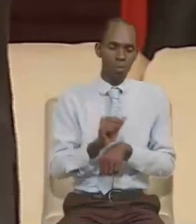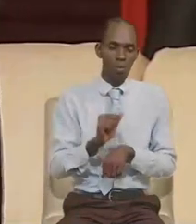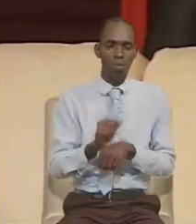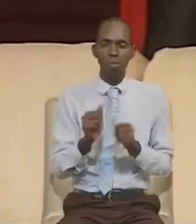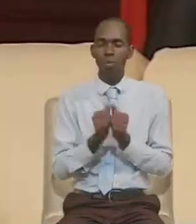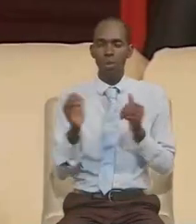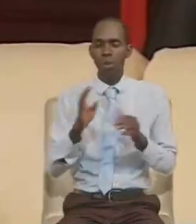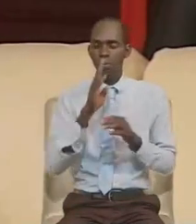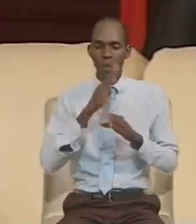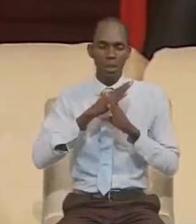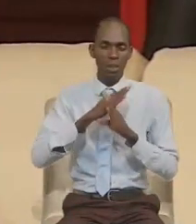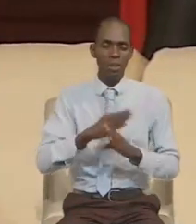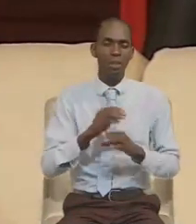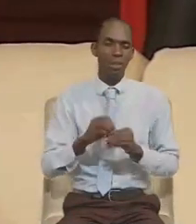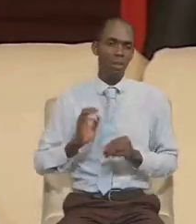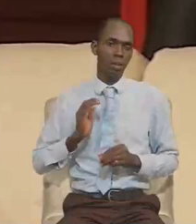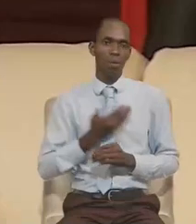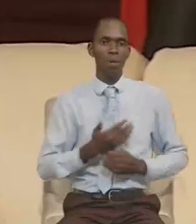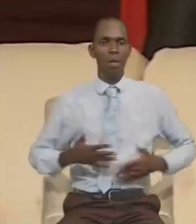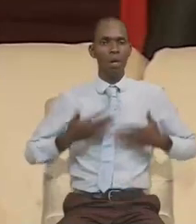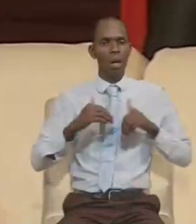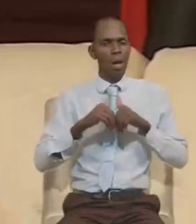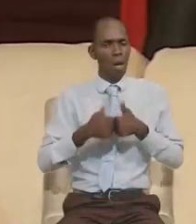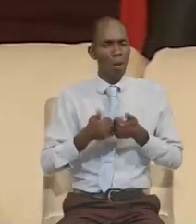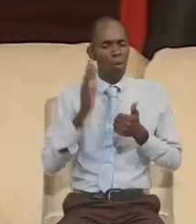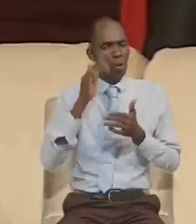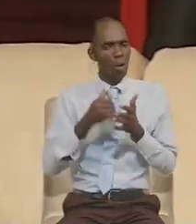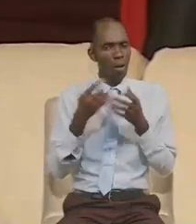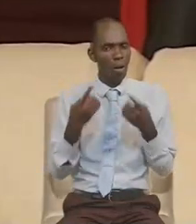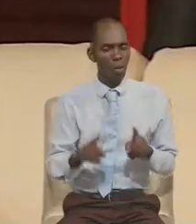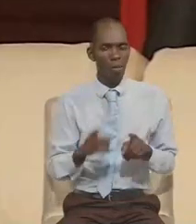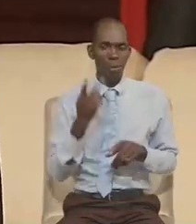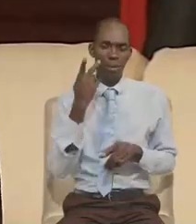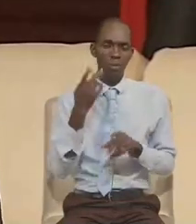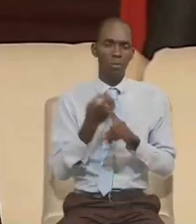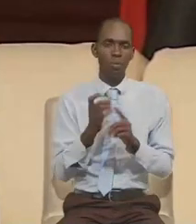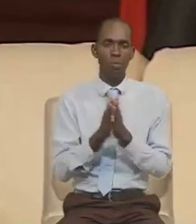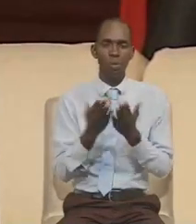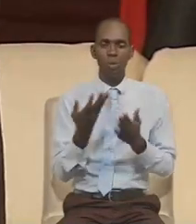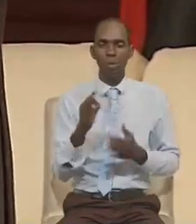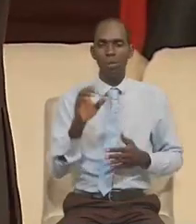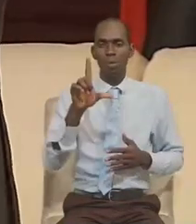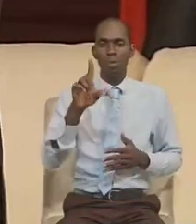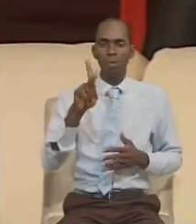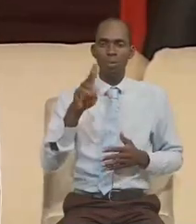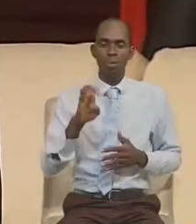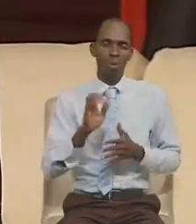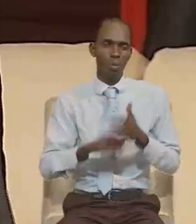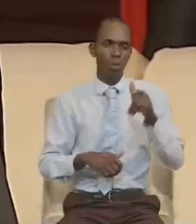nos vies. Comment cela se produit? Voyons Luc au chapitre 24, Lisons à partir du verset